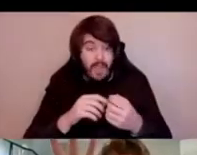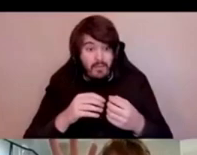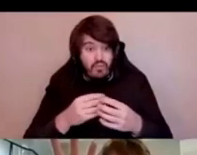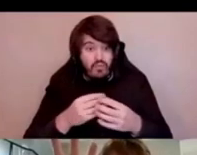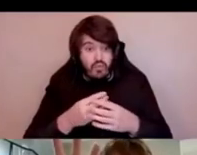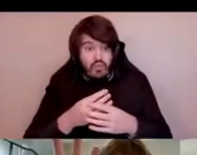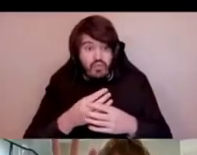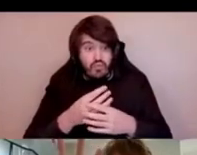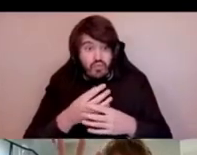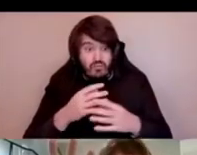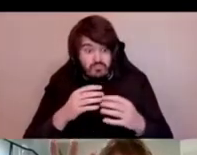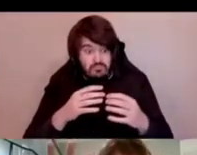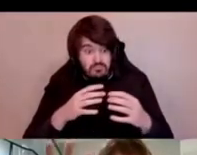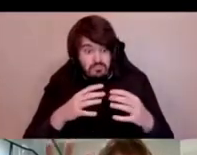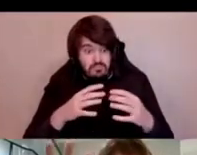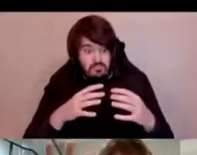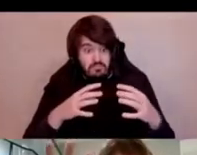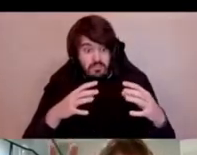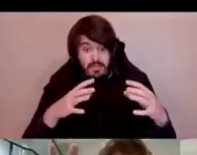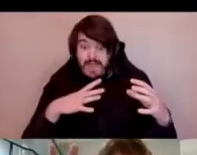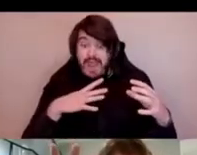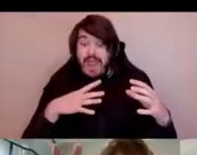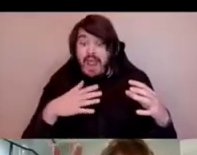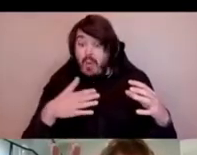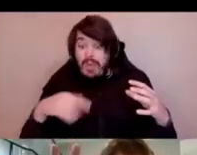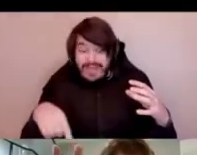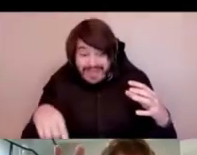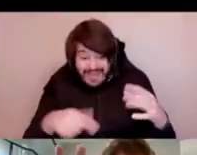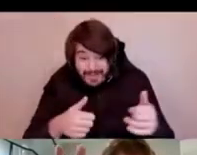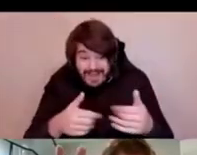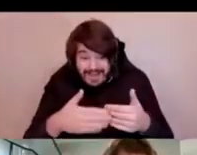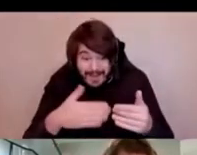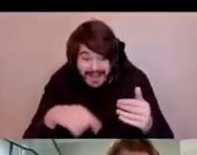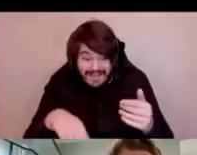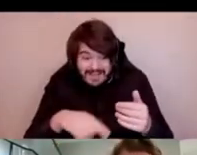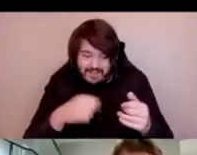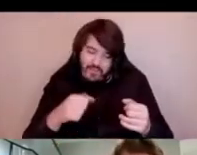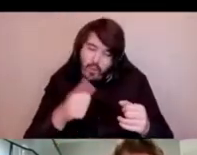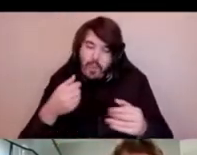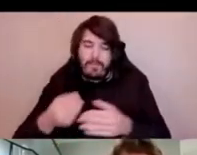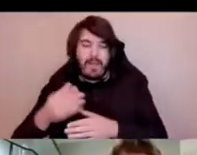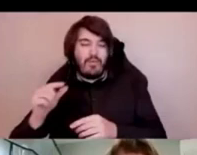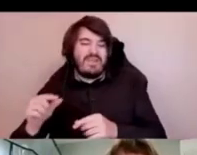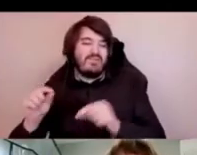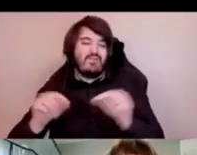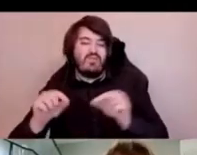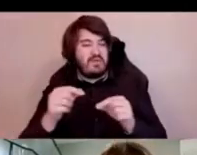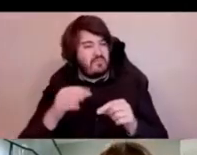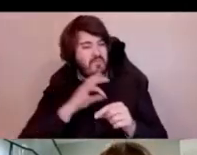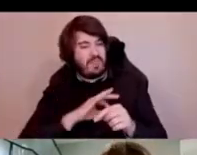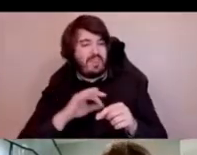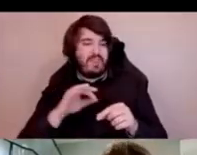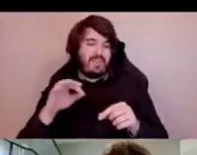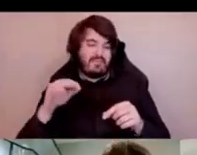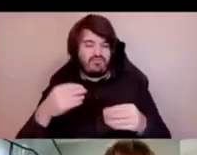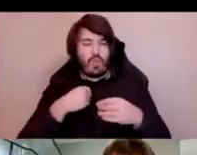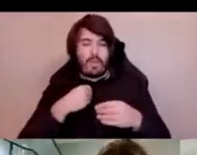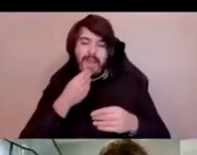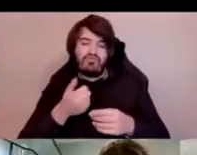tout son espace, mais il y a plein d'espace à côté qu'on peut utiliser. Donc, c'est le fun d'en profiter. Puis ça nous permet de manger